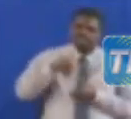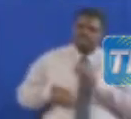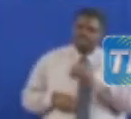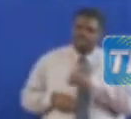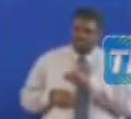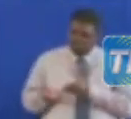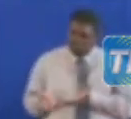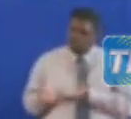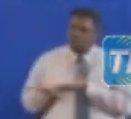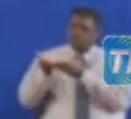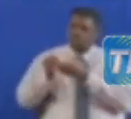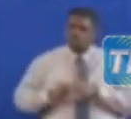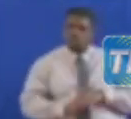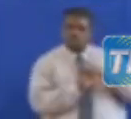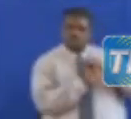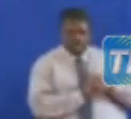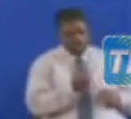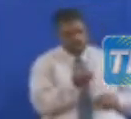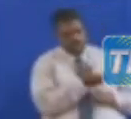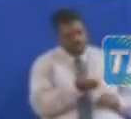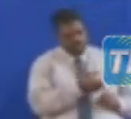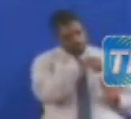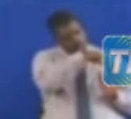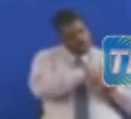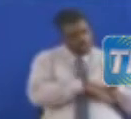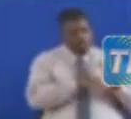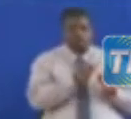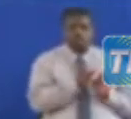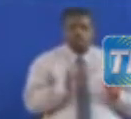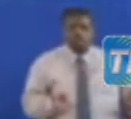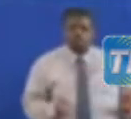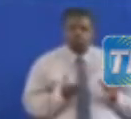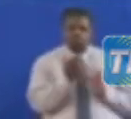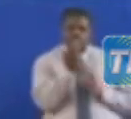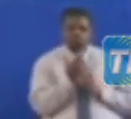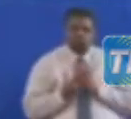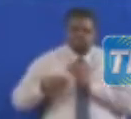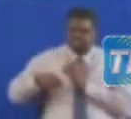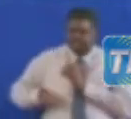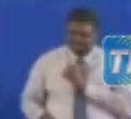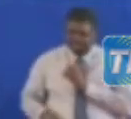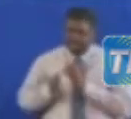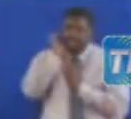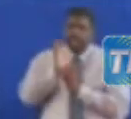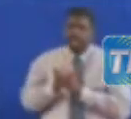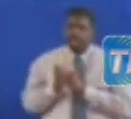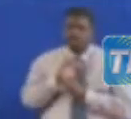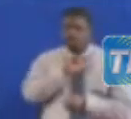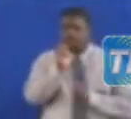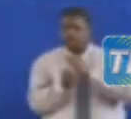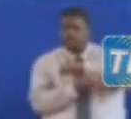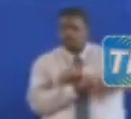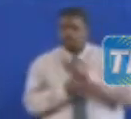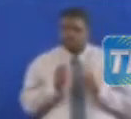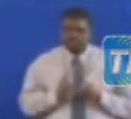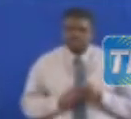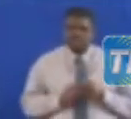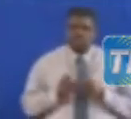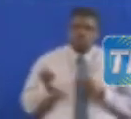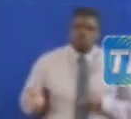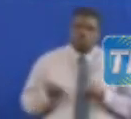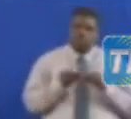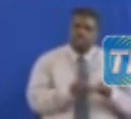na kuinua ustawi wa jamii kwa utaratibu maalum utakaokuwa jumuishi. Lengo letu ni kuleta mageuzi au